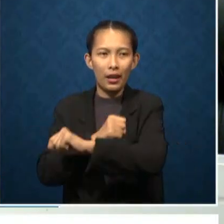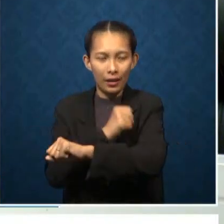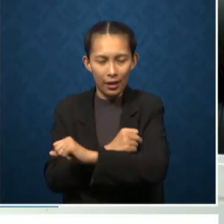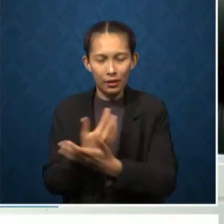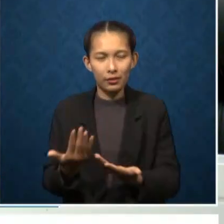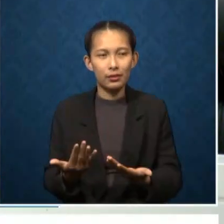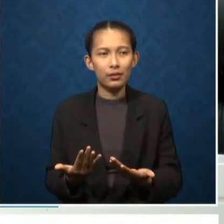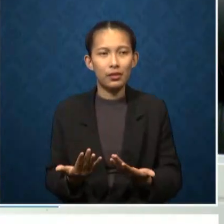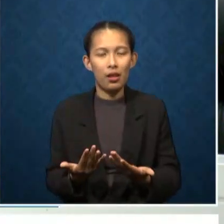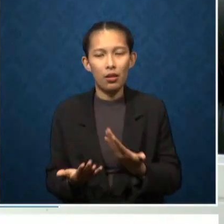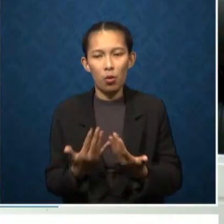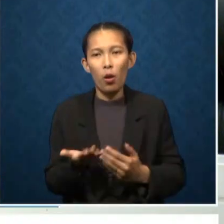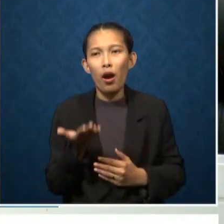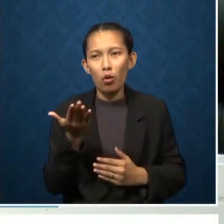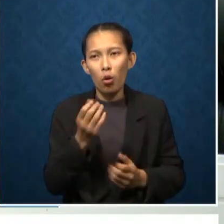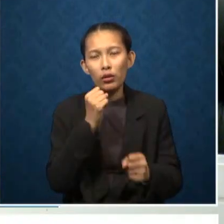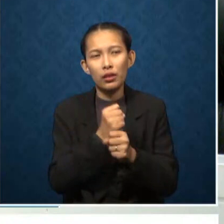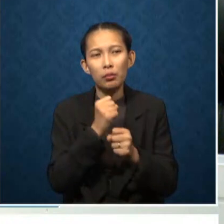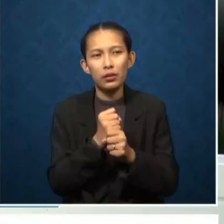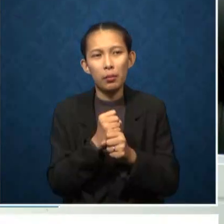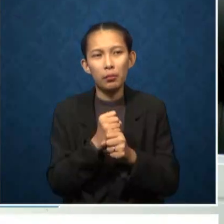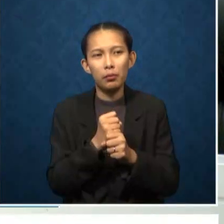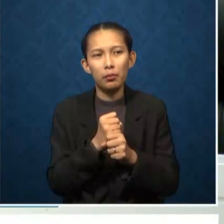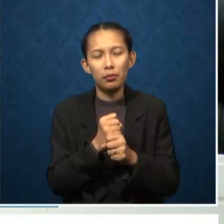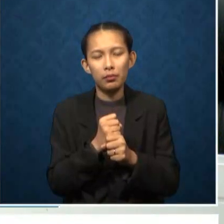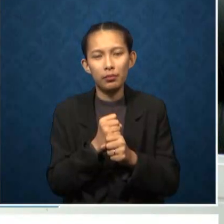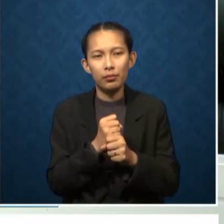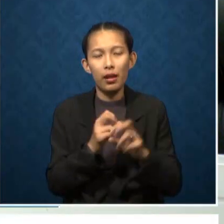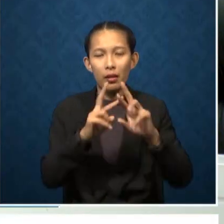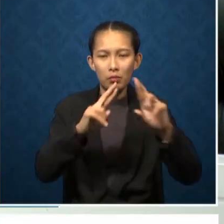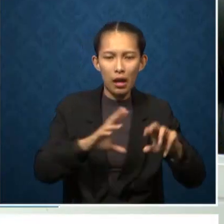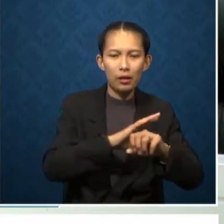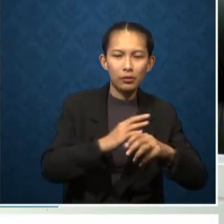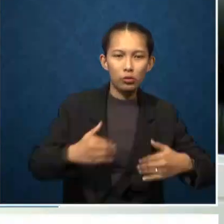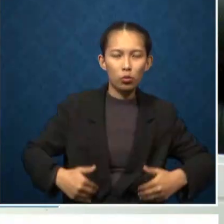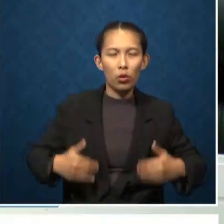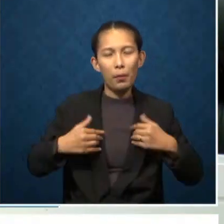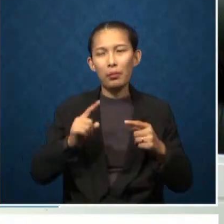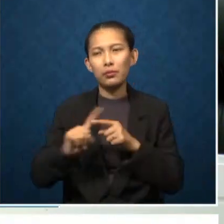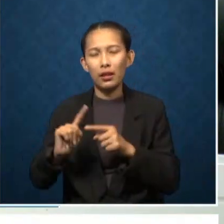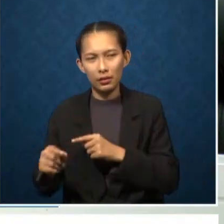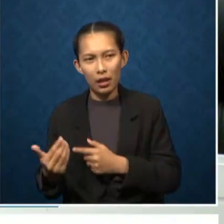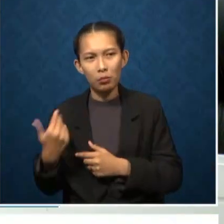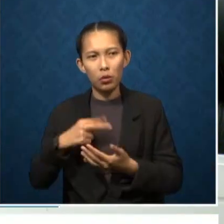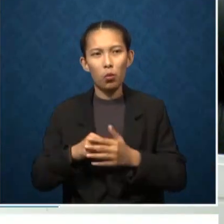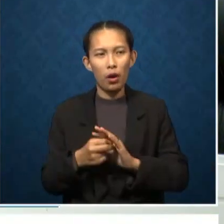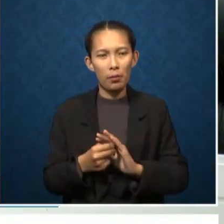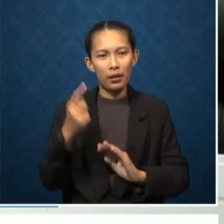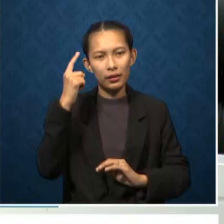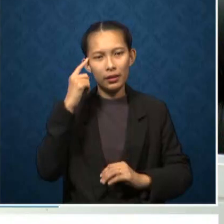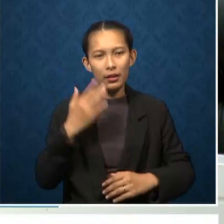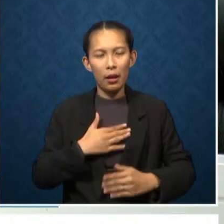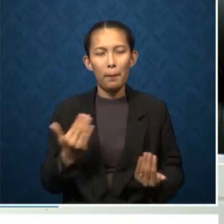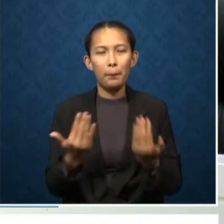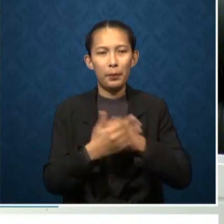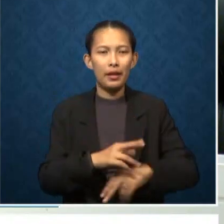านขออนุญาตประกอบกิจการสถานประกอบการเพื่อสุขภาพของกรมสนับสนุนบริการสุขภาพเป็นต้นนะคะเหล่านี้ก็เป็นเรื่องของการที่เราเร่งถ่ายโอน